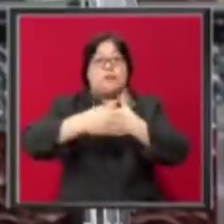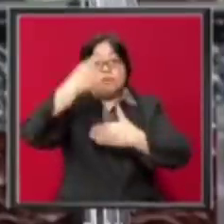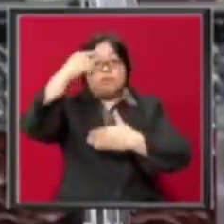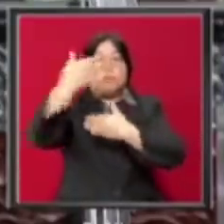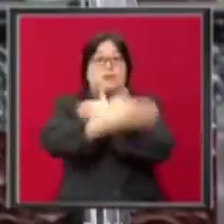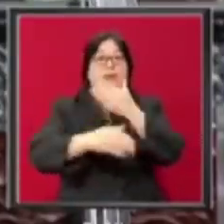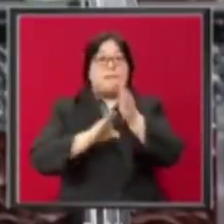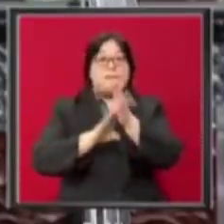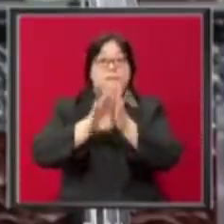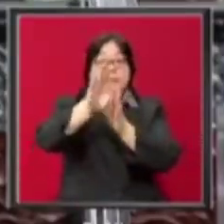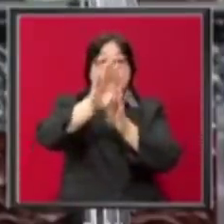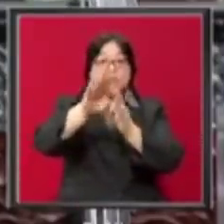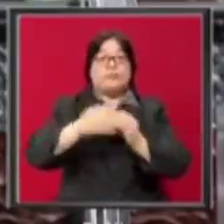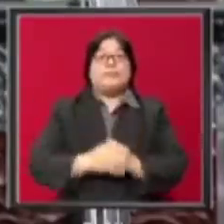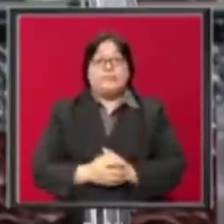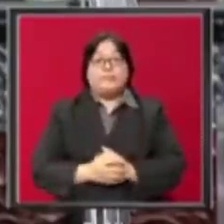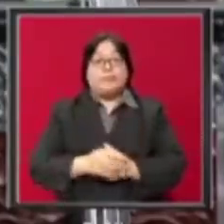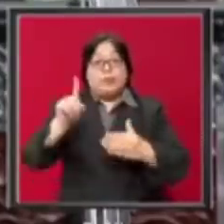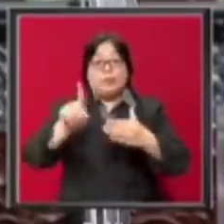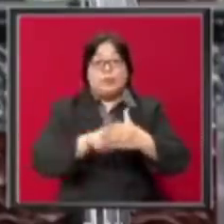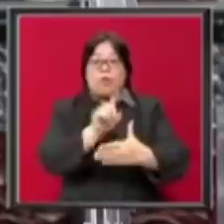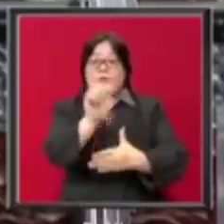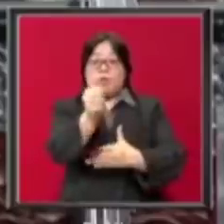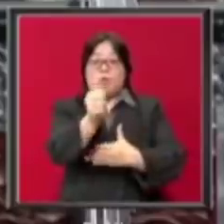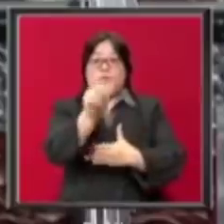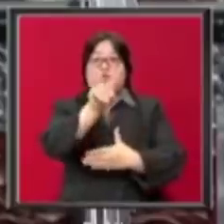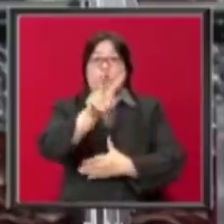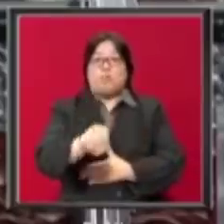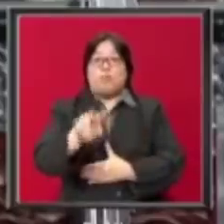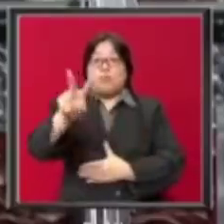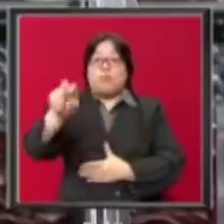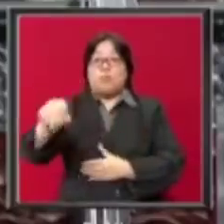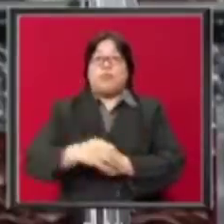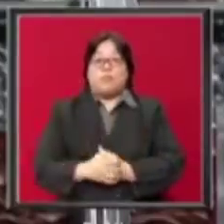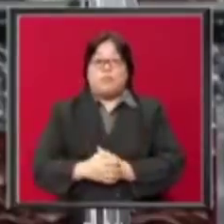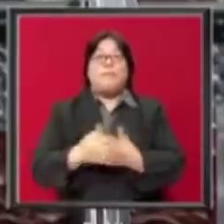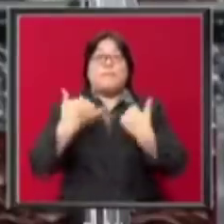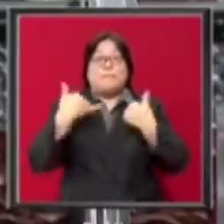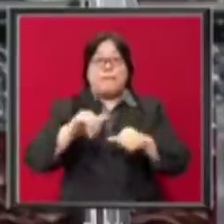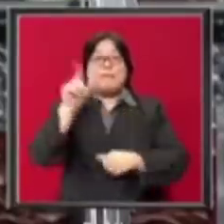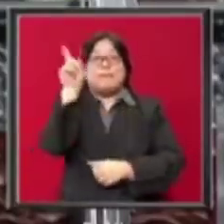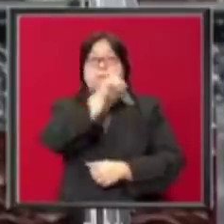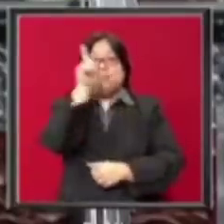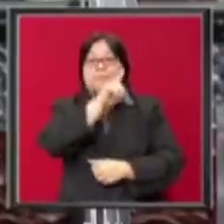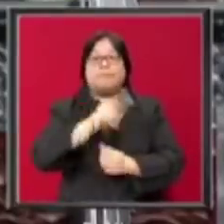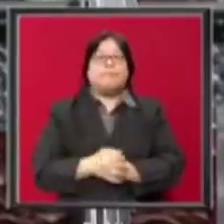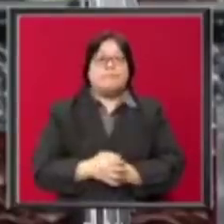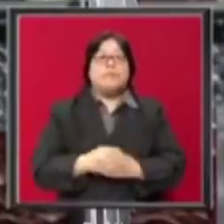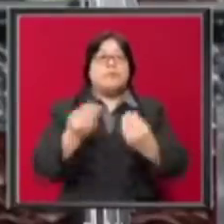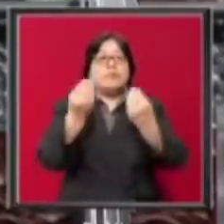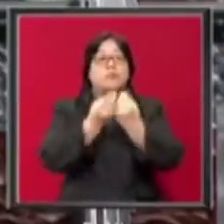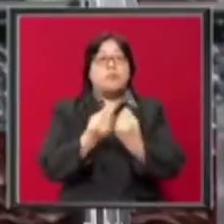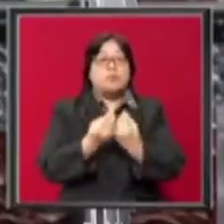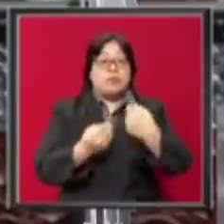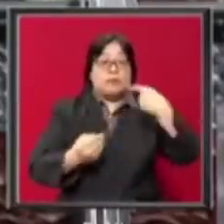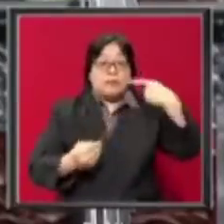bagi negara membangun untuk bulan Oktober 2020 adalah masih kritikal. Angka